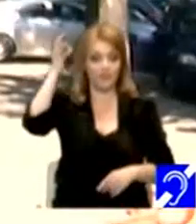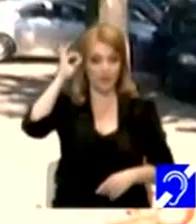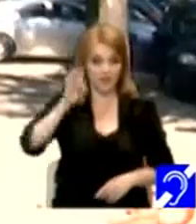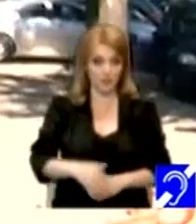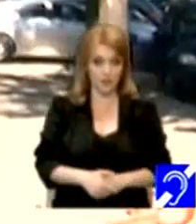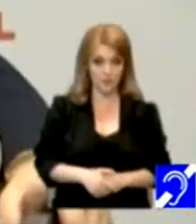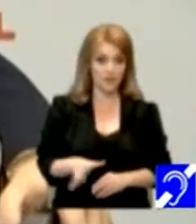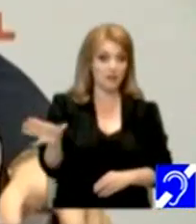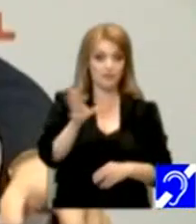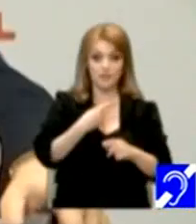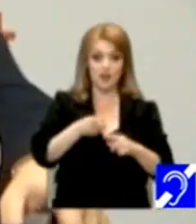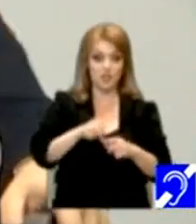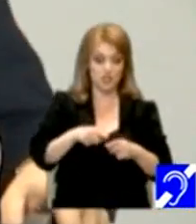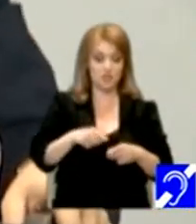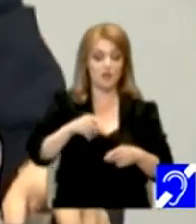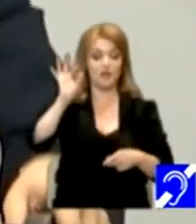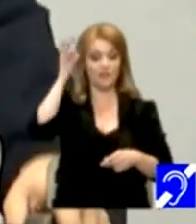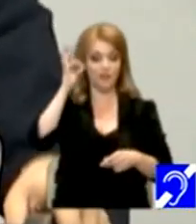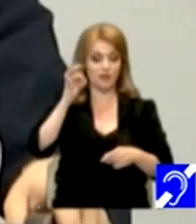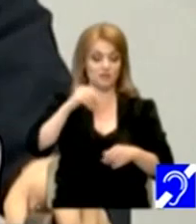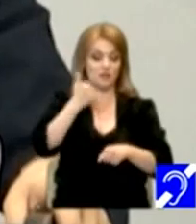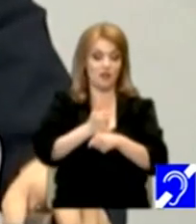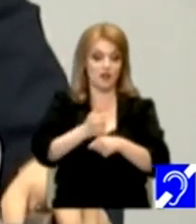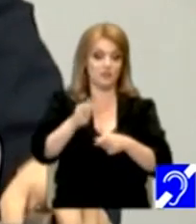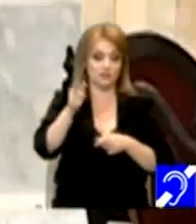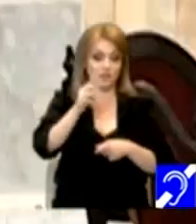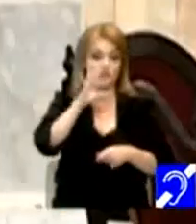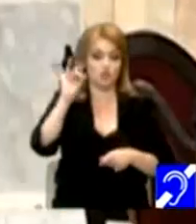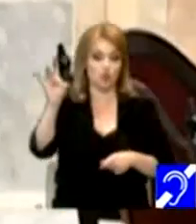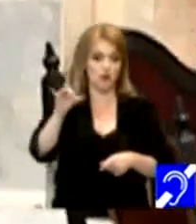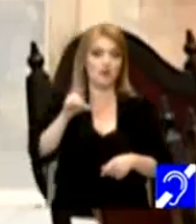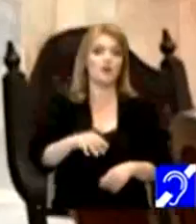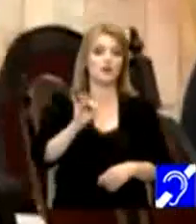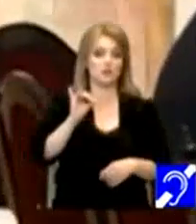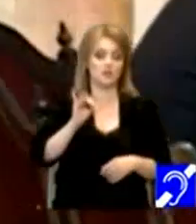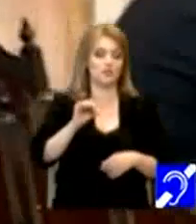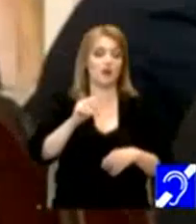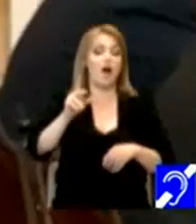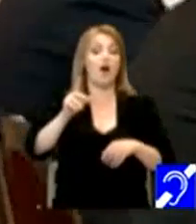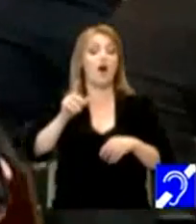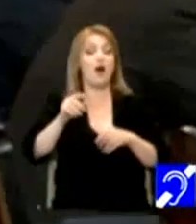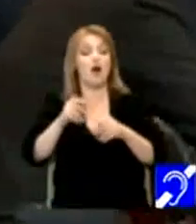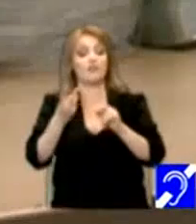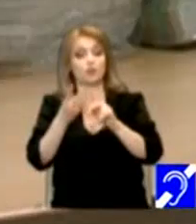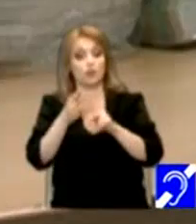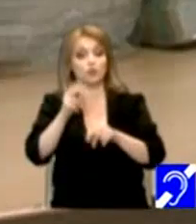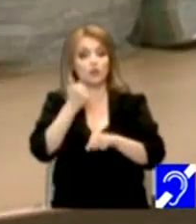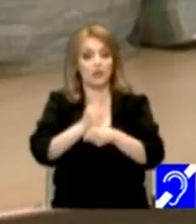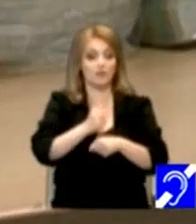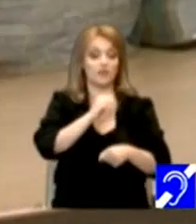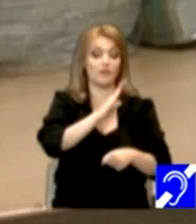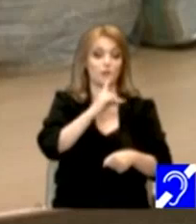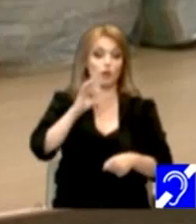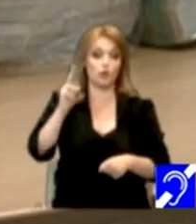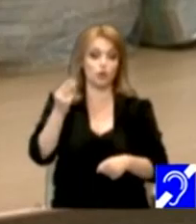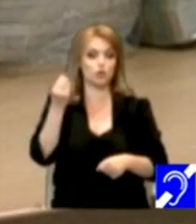însușiți de membrii grupului condus de Ilan Șor ca parte a organizației infracționale conduse de Vladimir Plahotniuc. Suma foarte mare